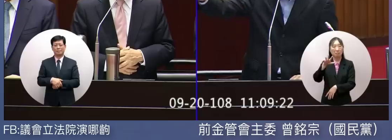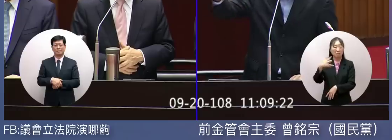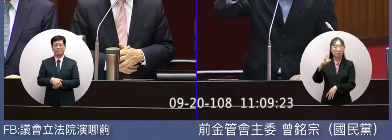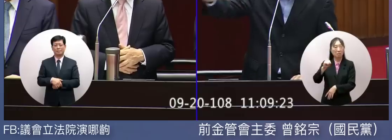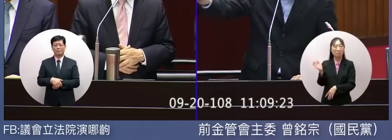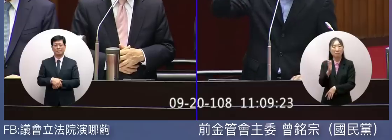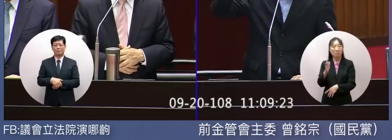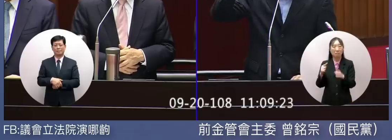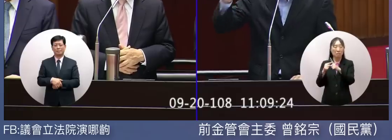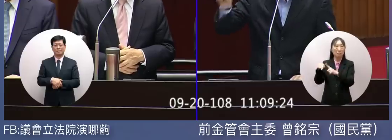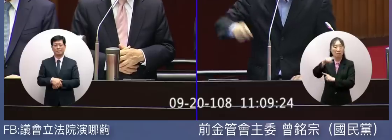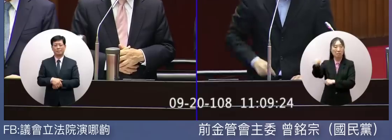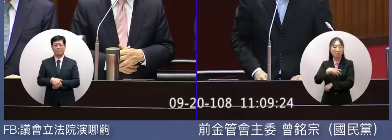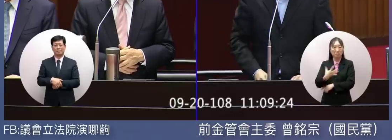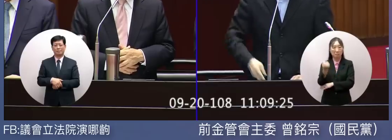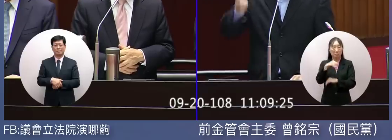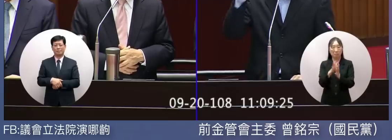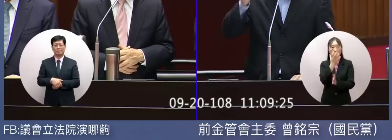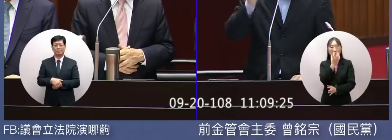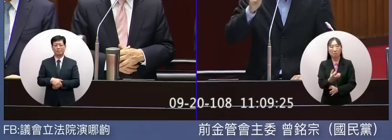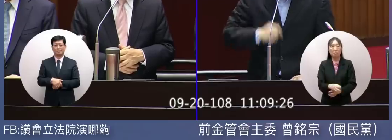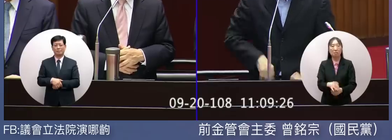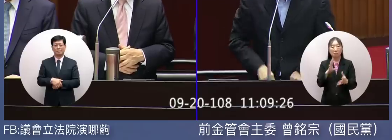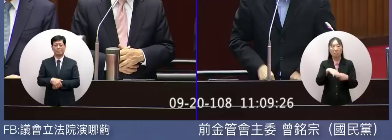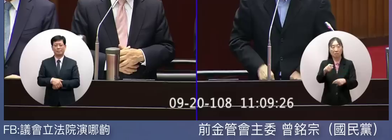时候20、30年的营运会